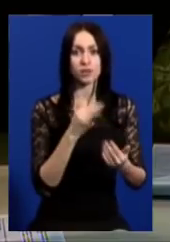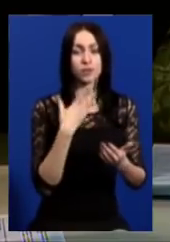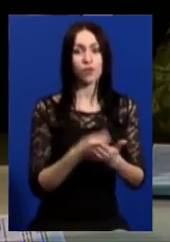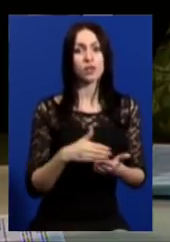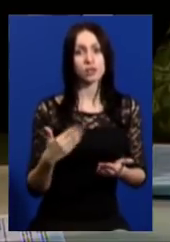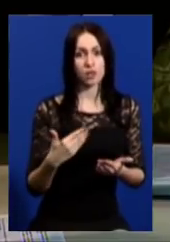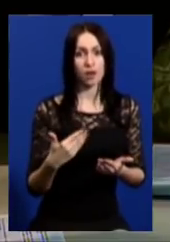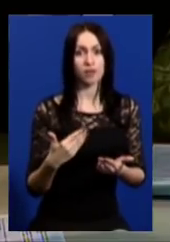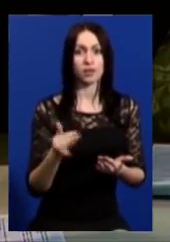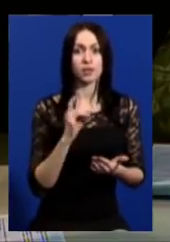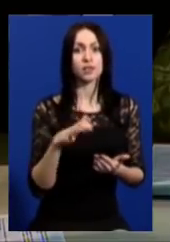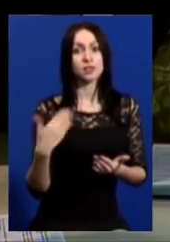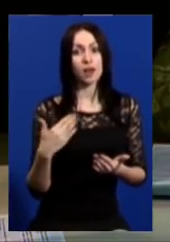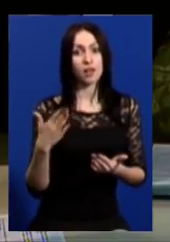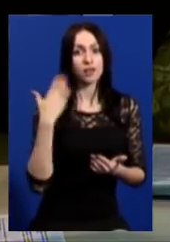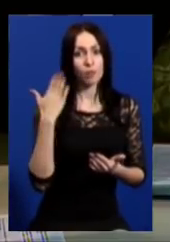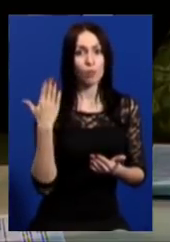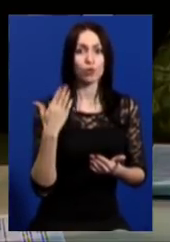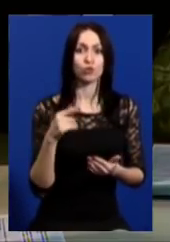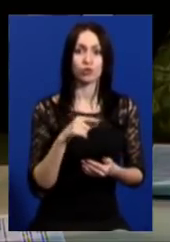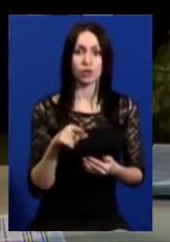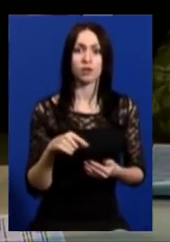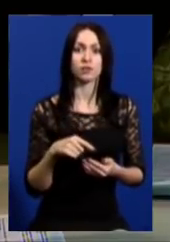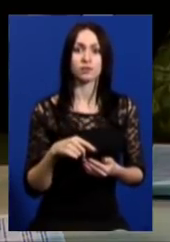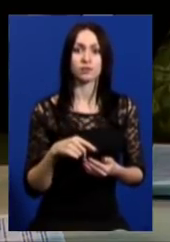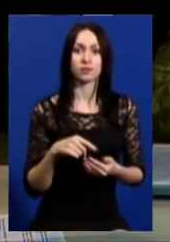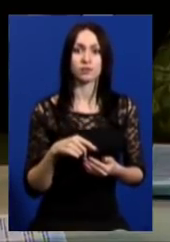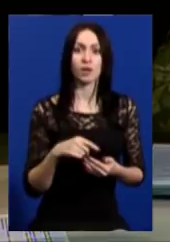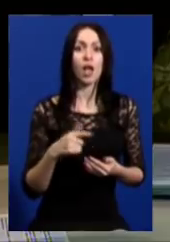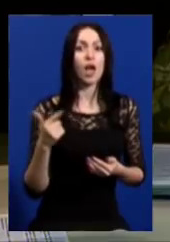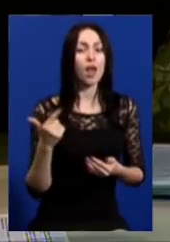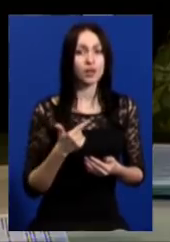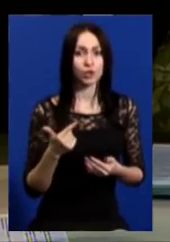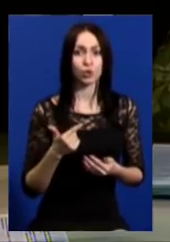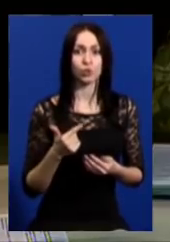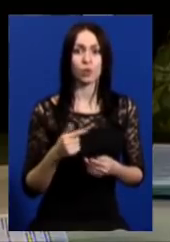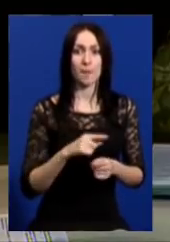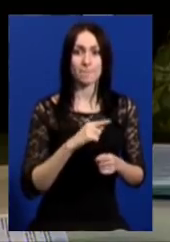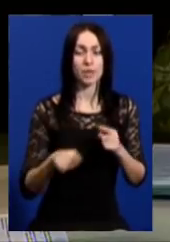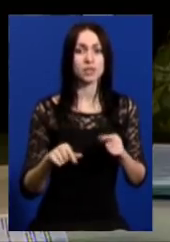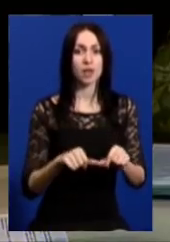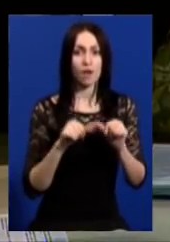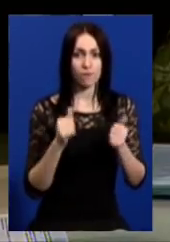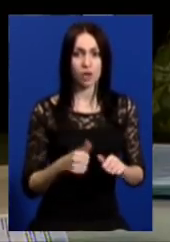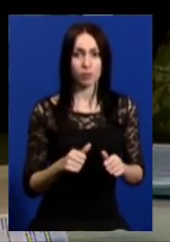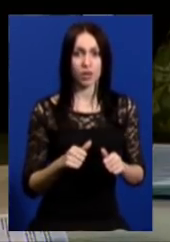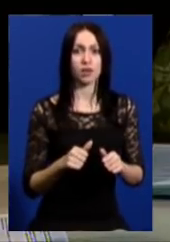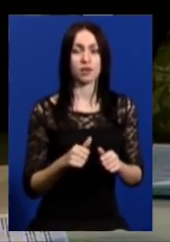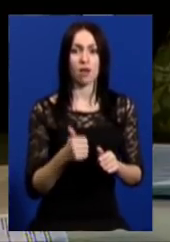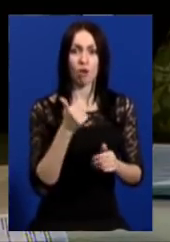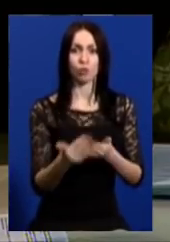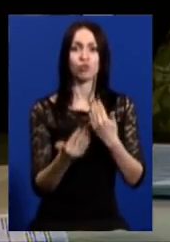своєї сторони, і зі сторони прикордонних нарядів. Гарантую швидке оформлення, толерантне